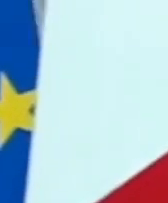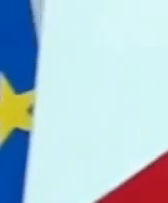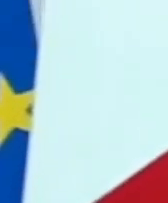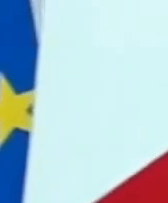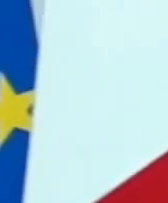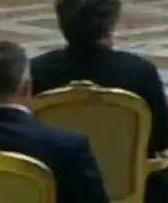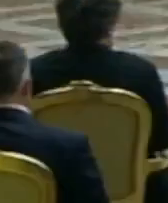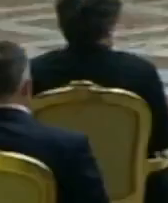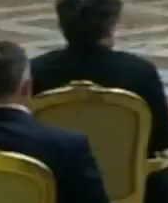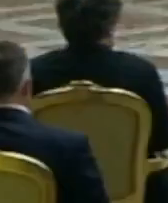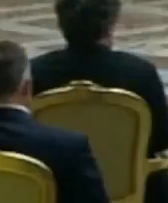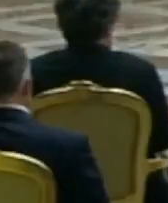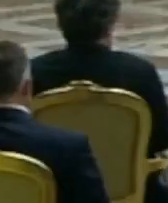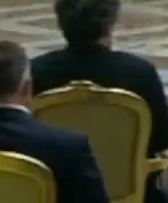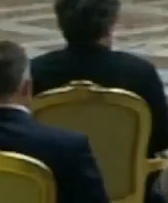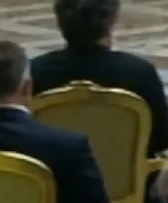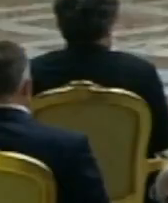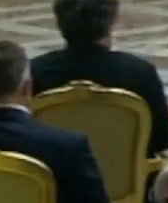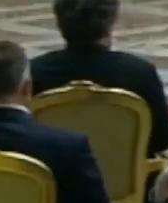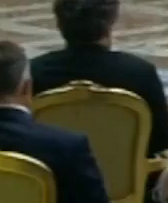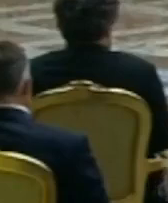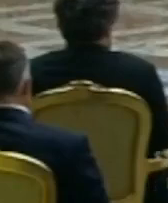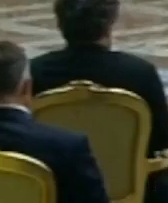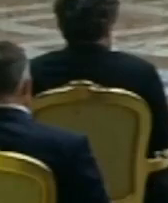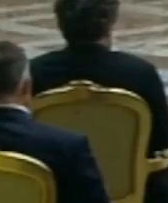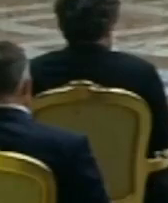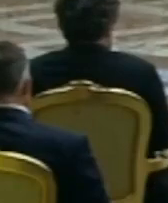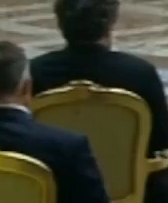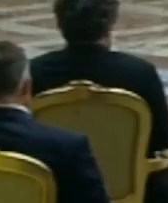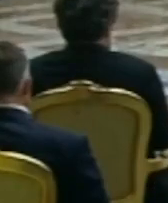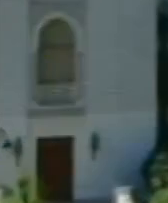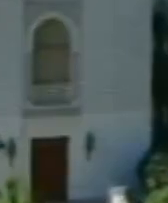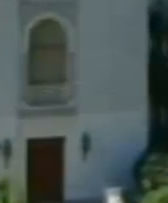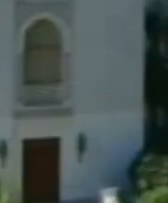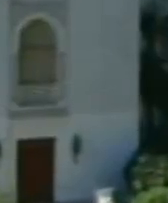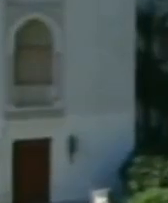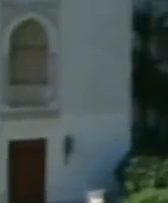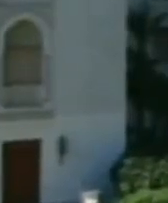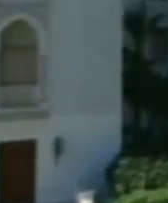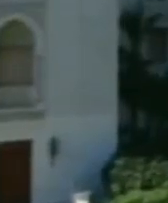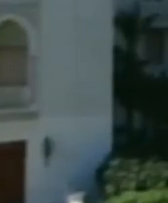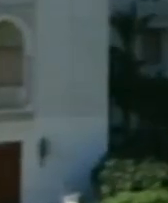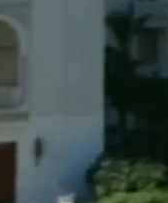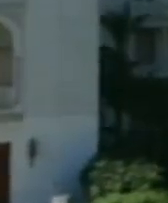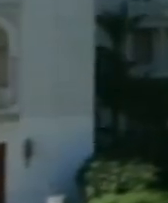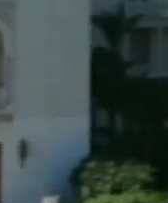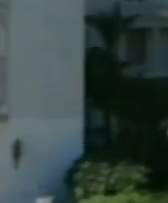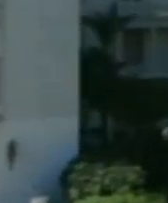We'll be right back.